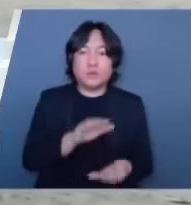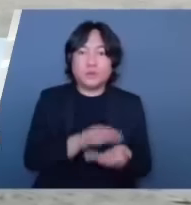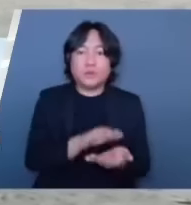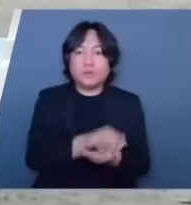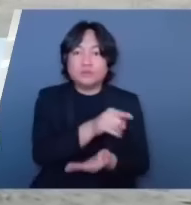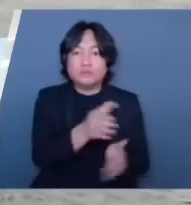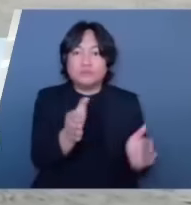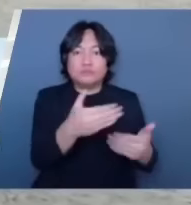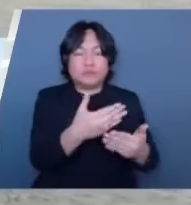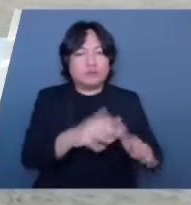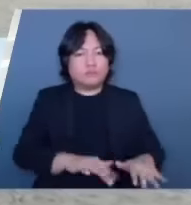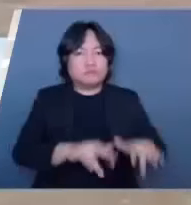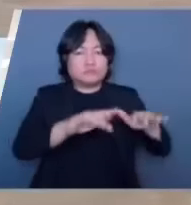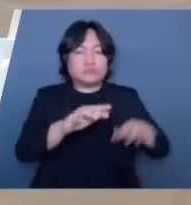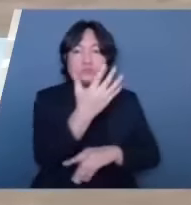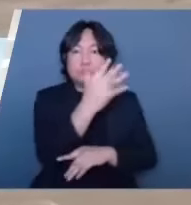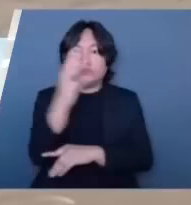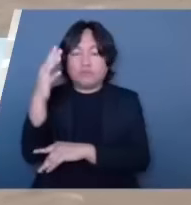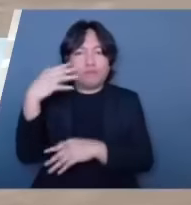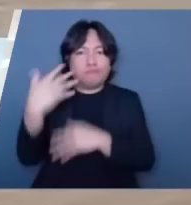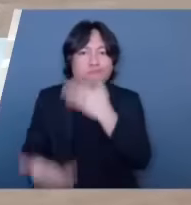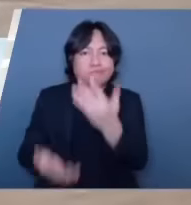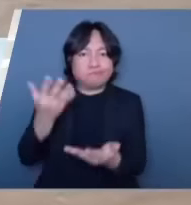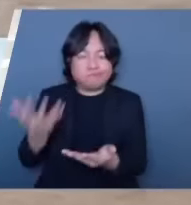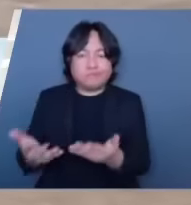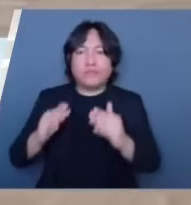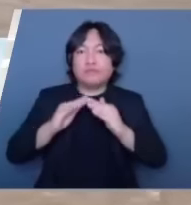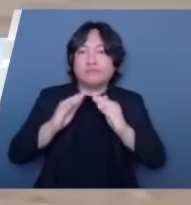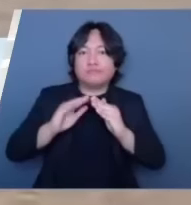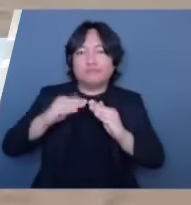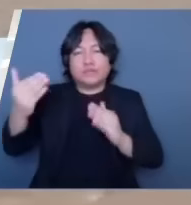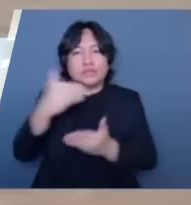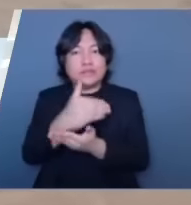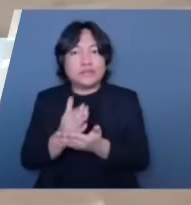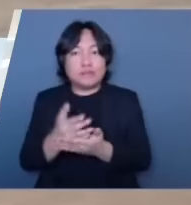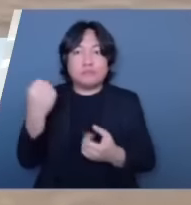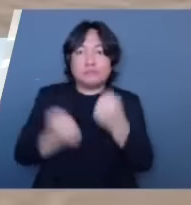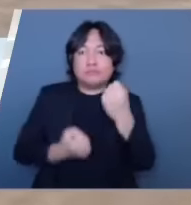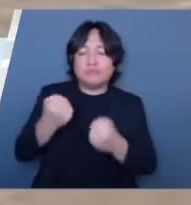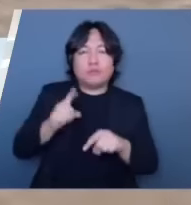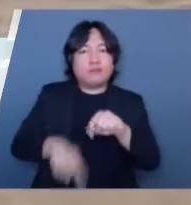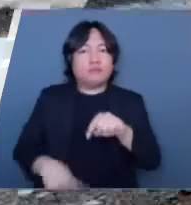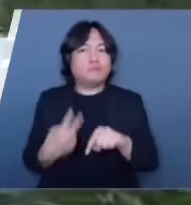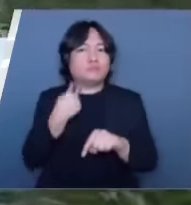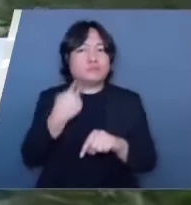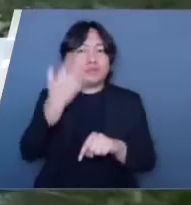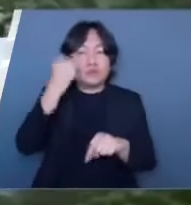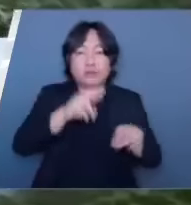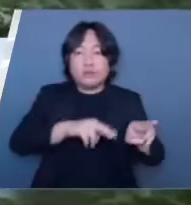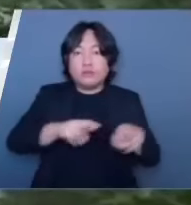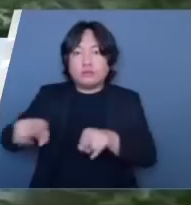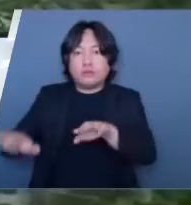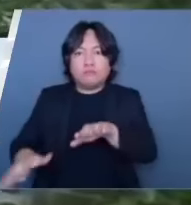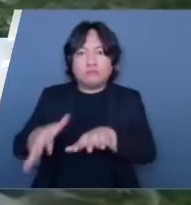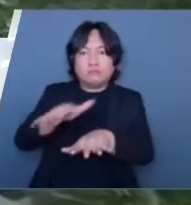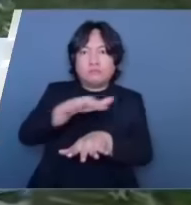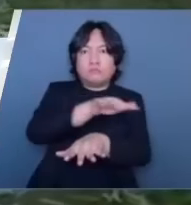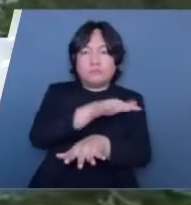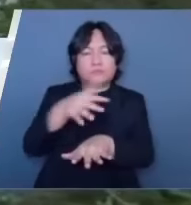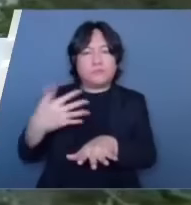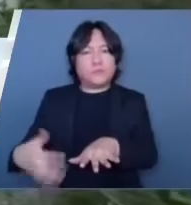mga puno at nasira ang mga bubong. Hindi na rin matawid ng anumang uri ng sasakyan ang Ditubor River dahil sa baha. Dahil sa dami ng mga natumbang